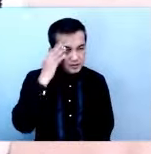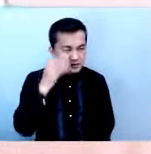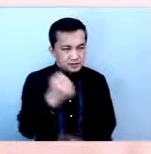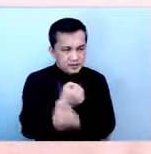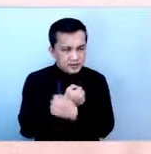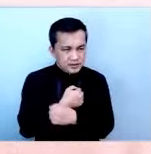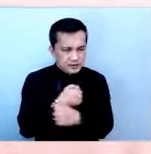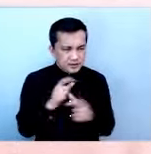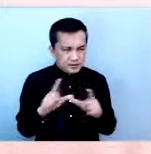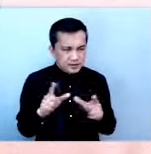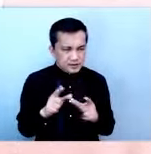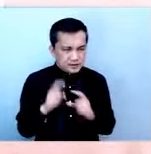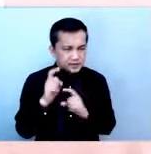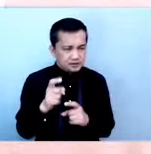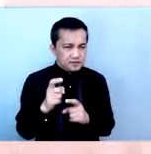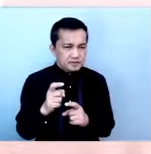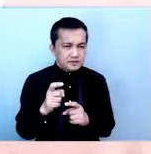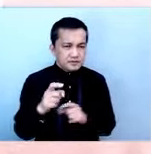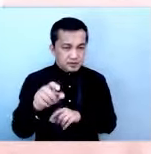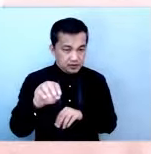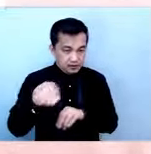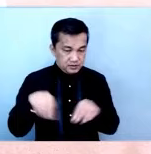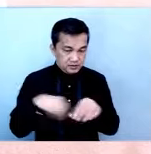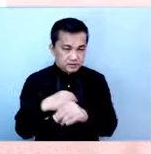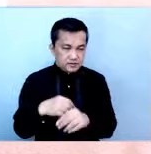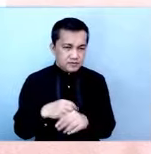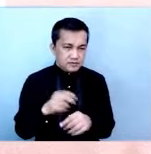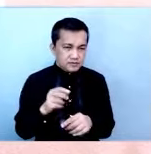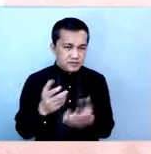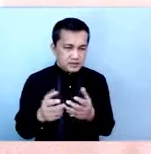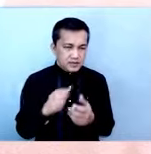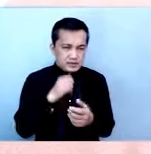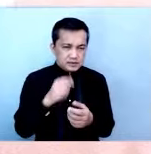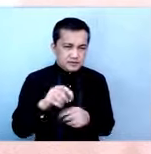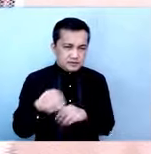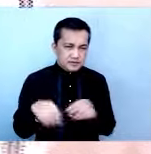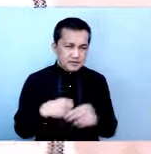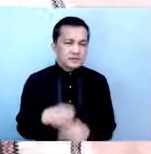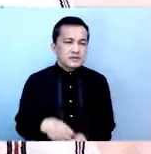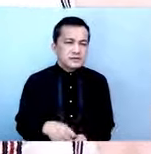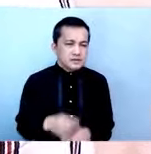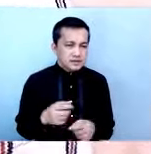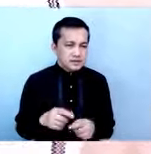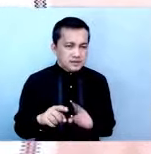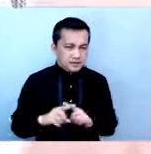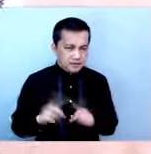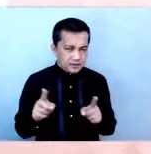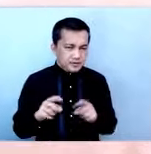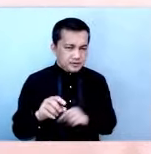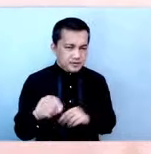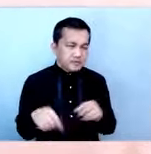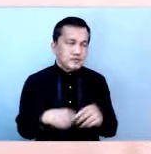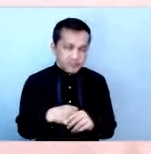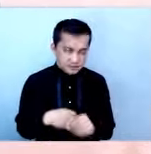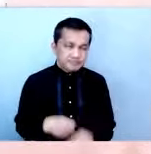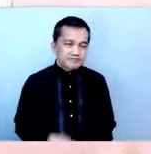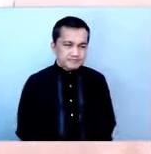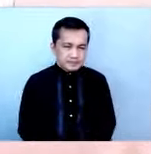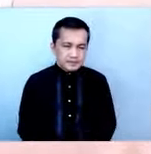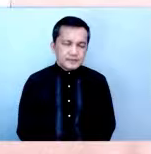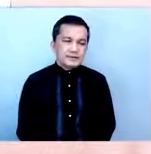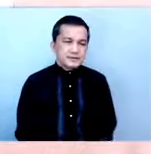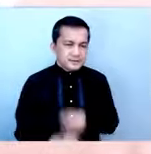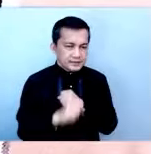or gift-giving, kailangan mo unawaan mo na posibleng hindi yun yung maibabalik sa'yo. Posibleng iba yung maibabato sa'yo nung nililigawan mo